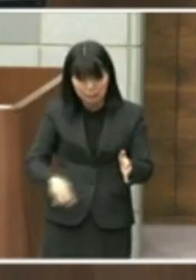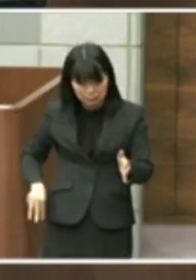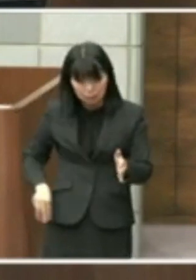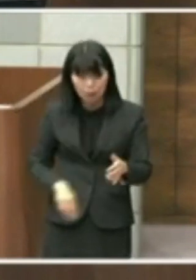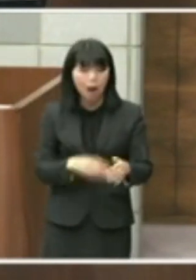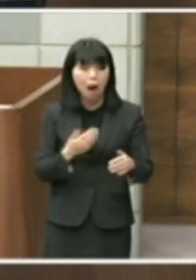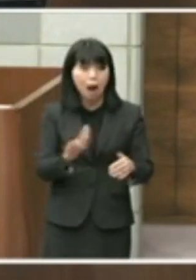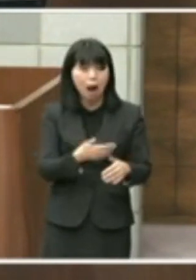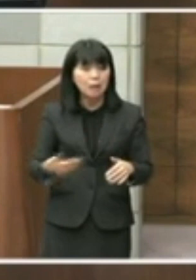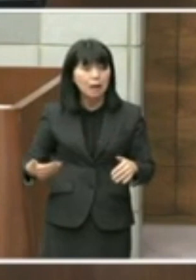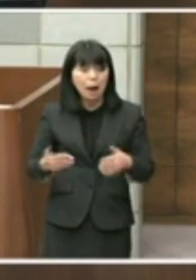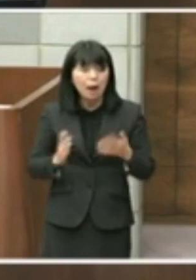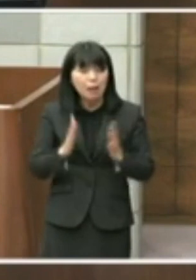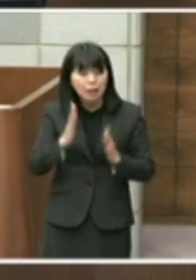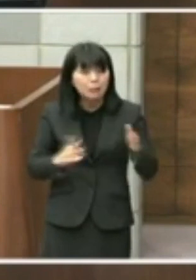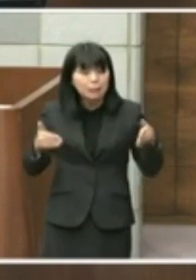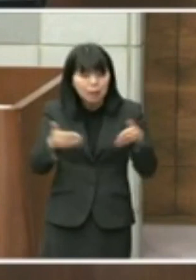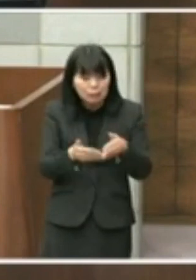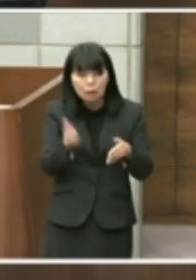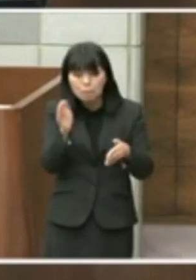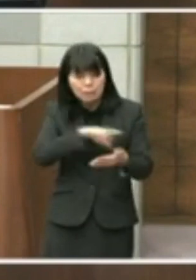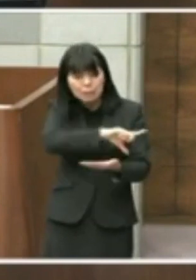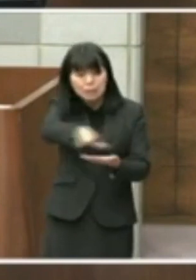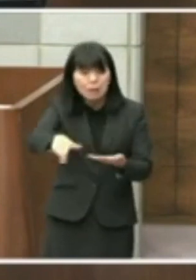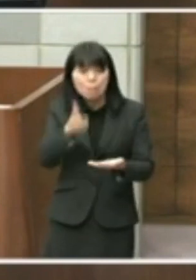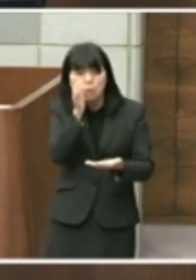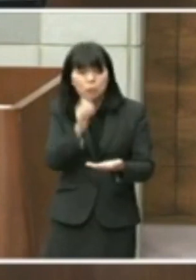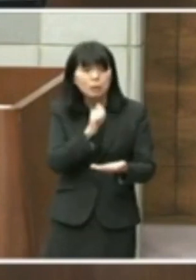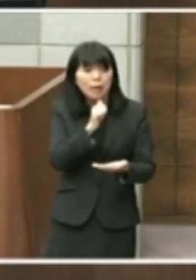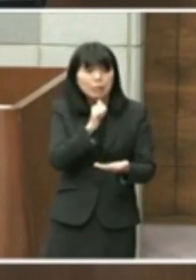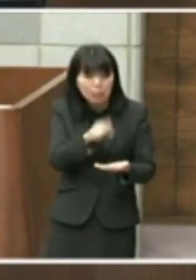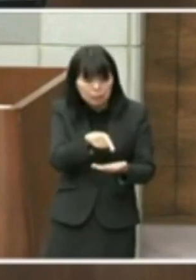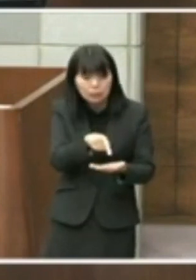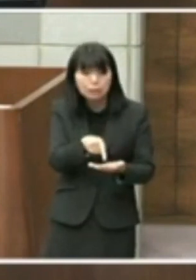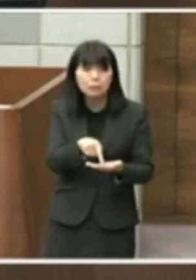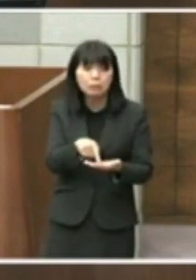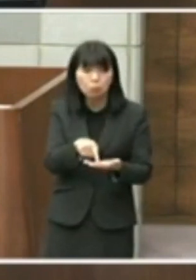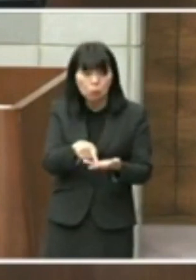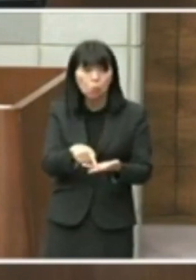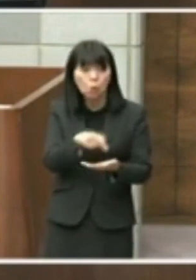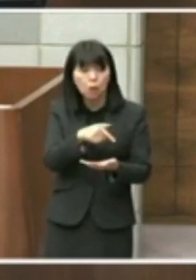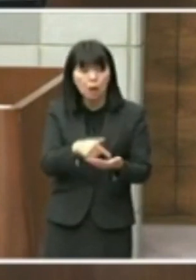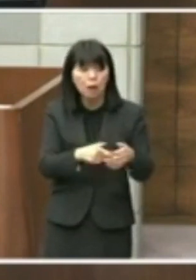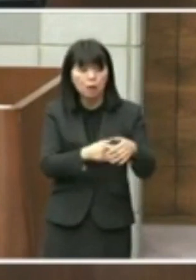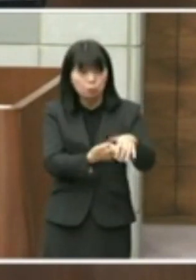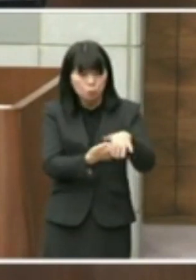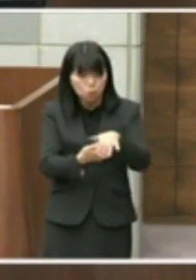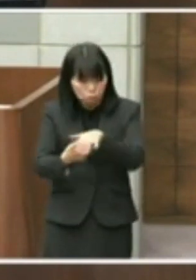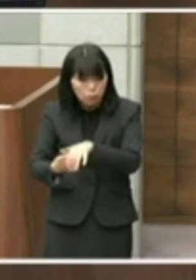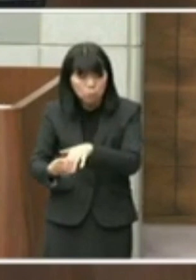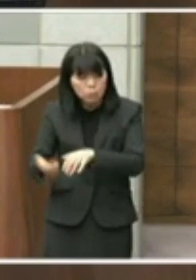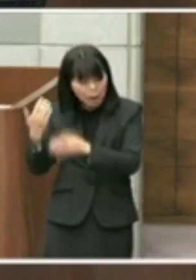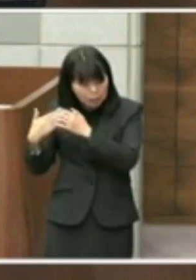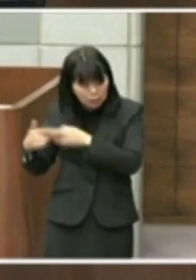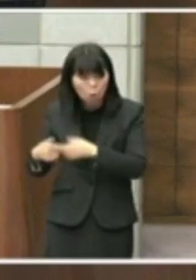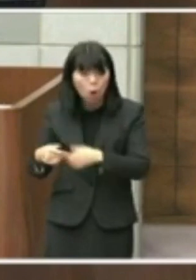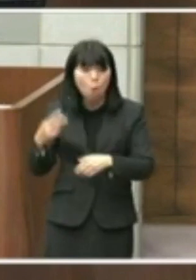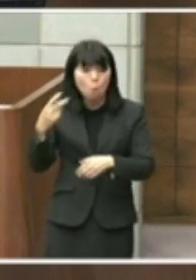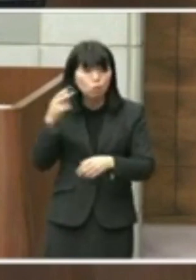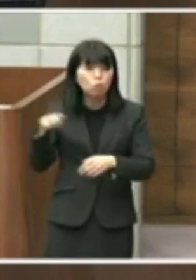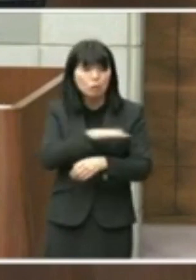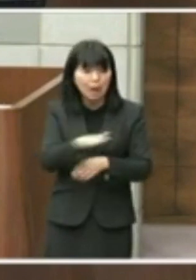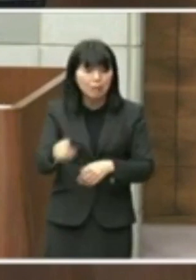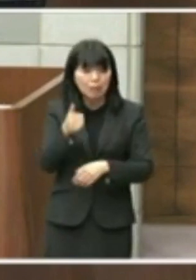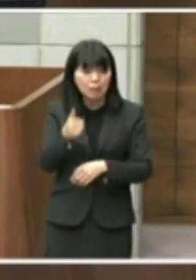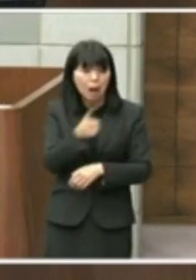の水不足に悩まされていた六ヶ村の庄屋たちが、当時の明石藩主松平忠邦